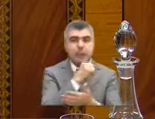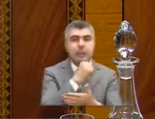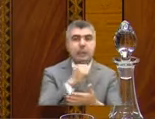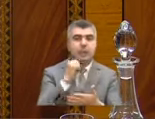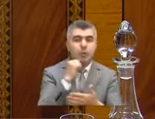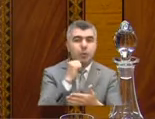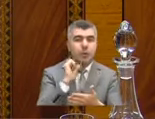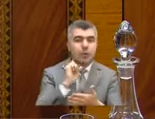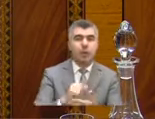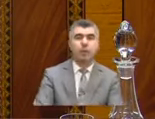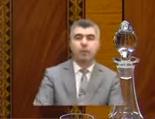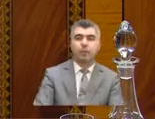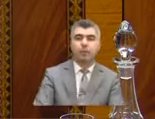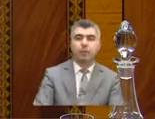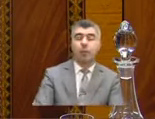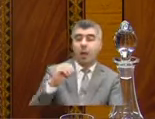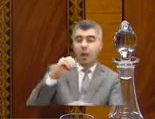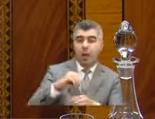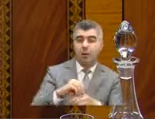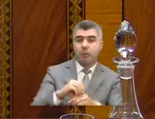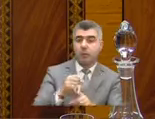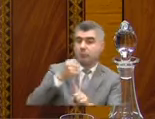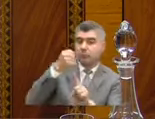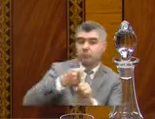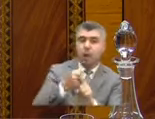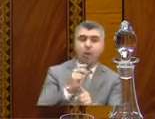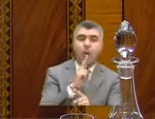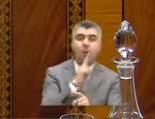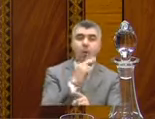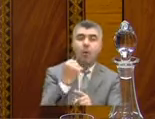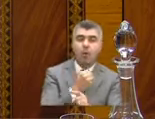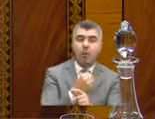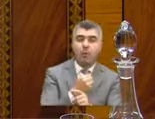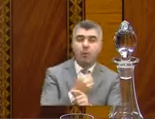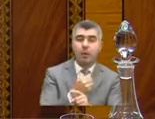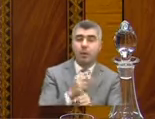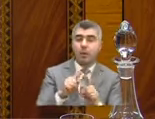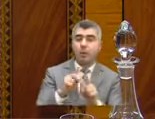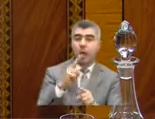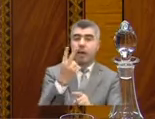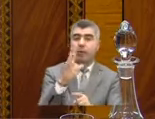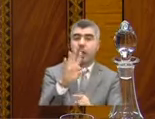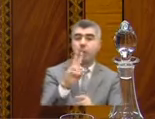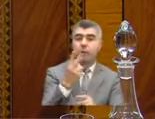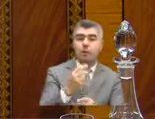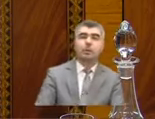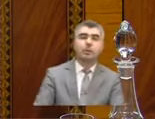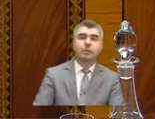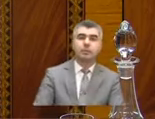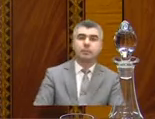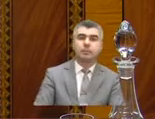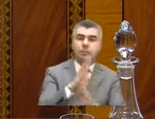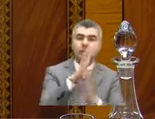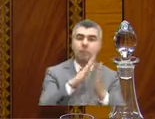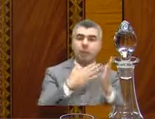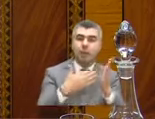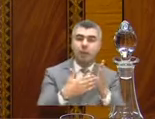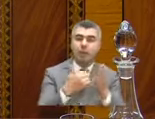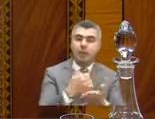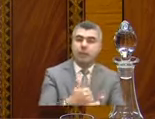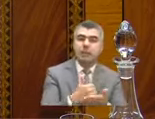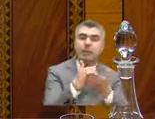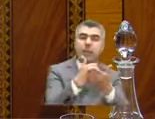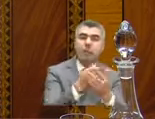الزيتون البكر. كما ستواصل الحكومة خلال سنة 2025 تنزيل برنامج الدعم